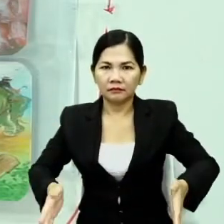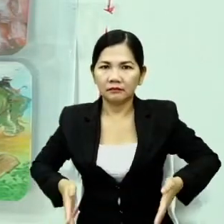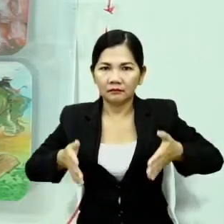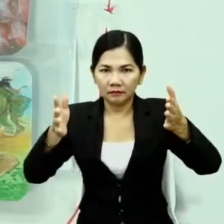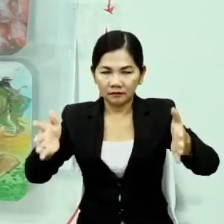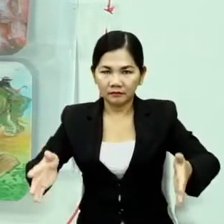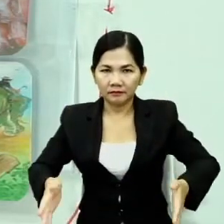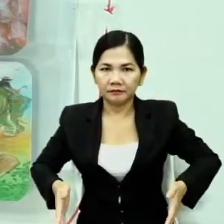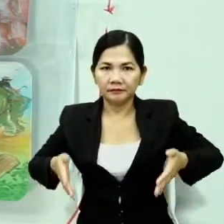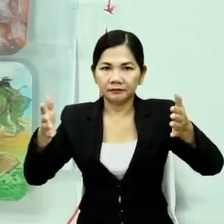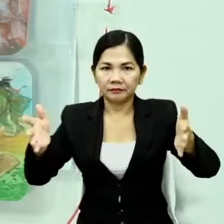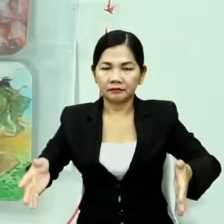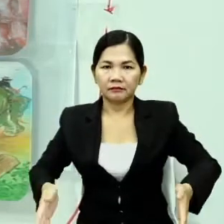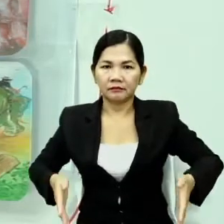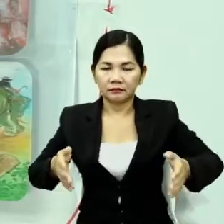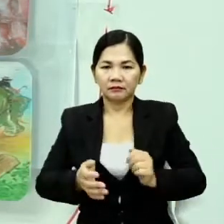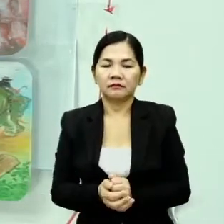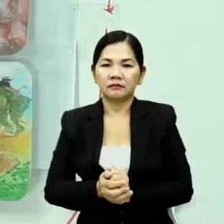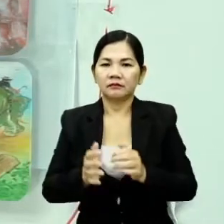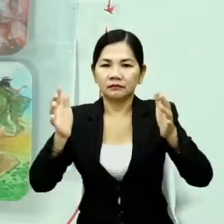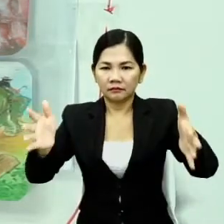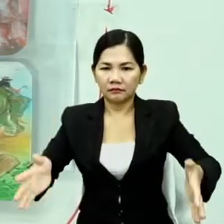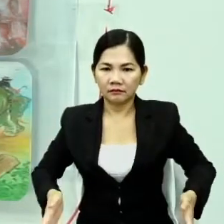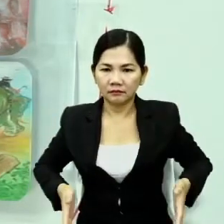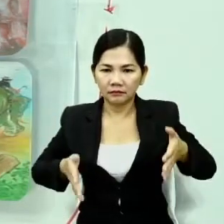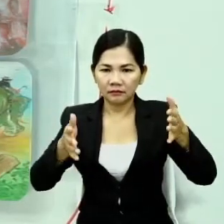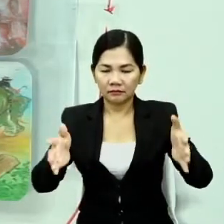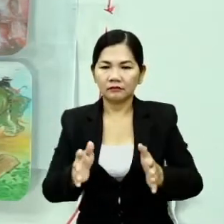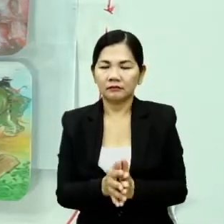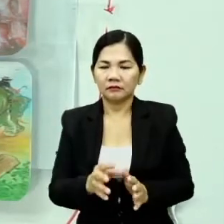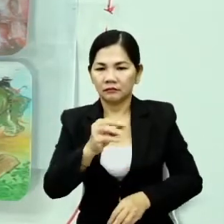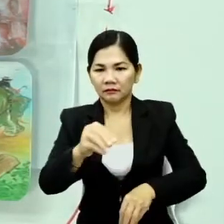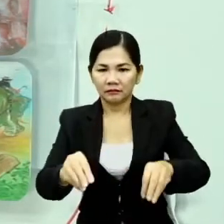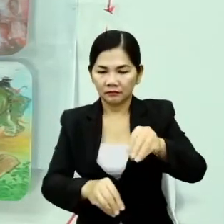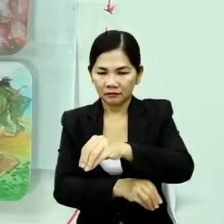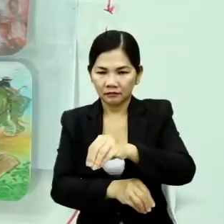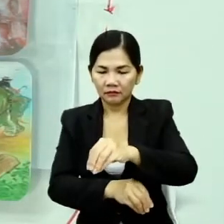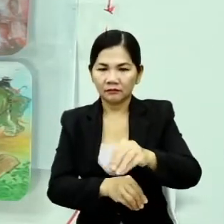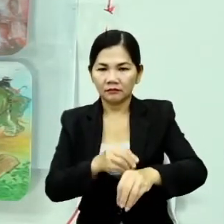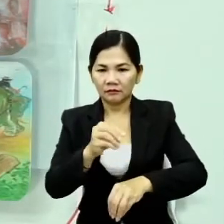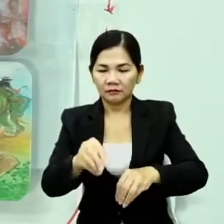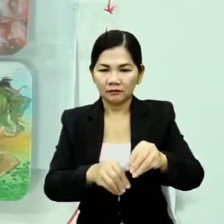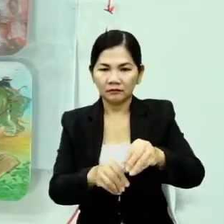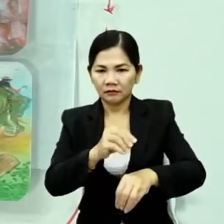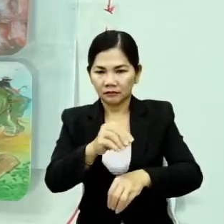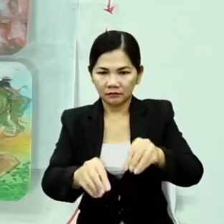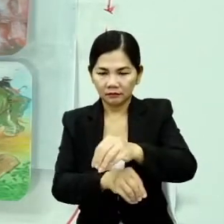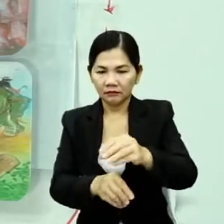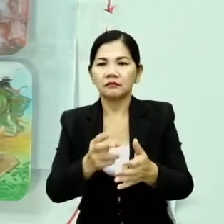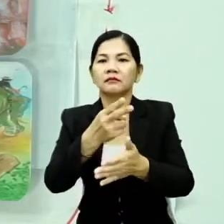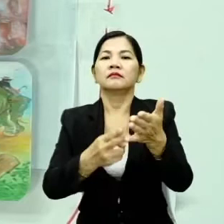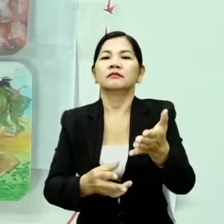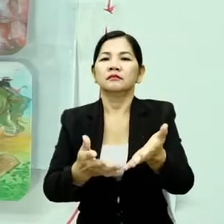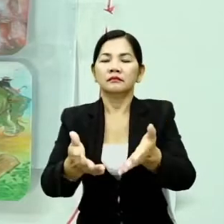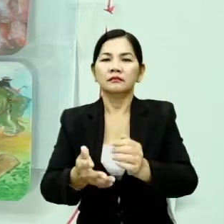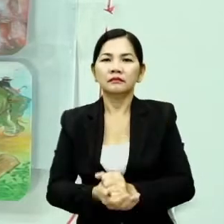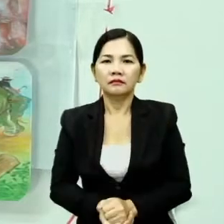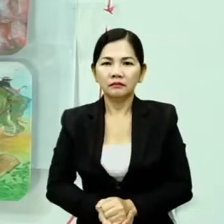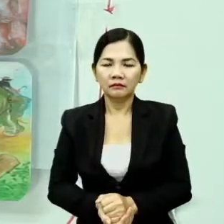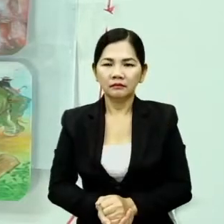con đặc này con cực mơ cha ta rồi tê cha ai thua cho là ná rồi có ai ở plati từ một bán đây sao vậy tới con